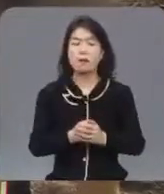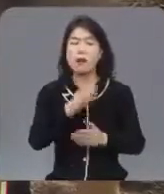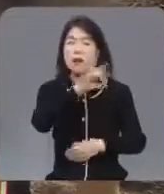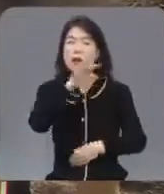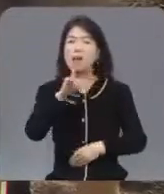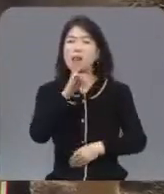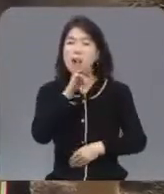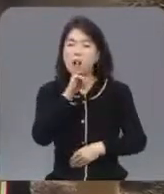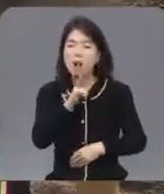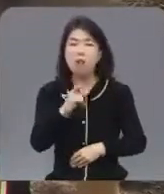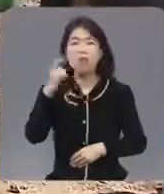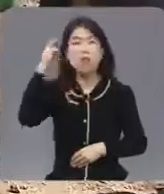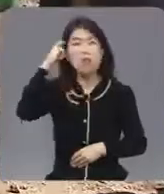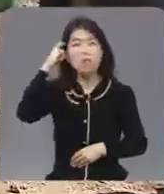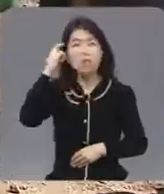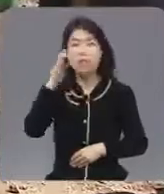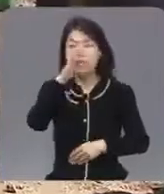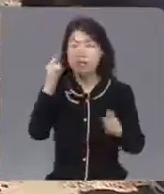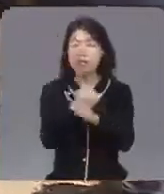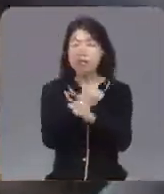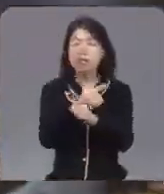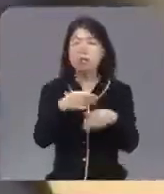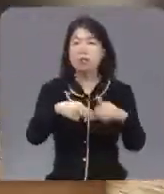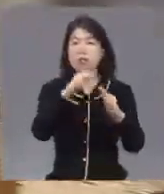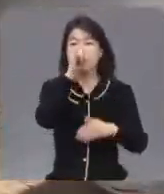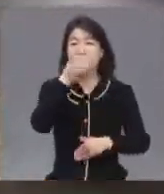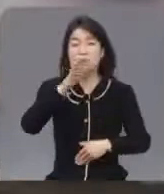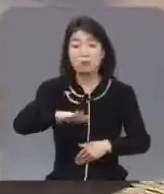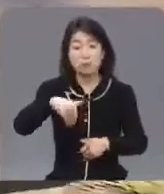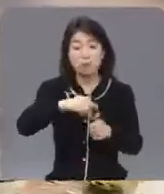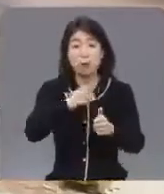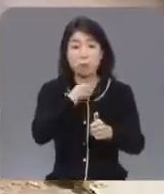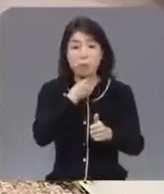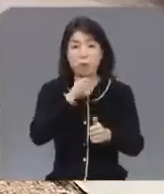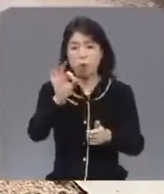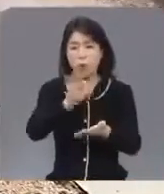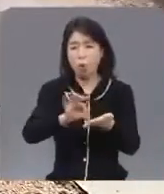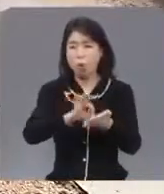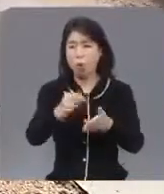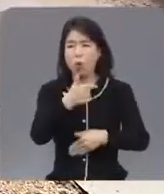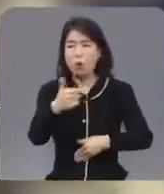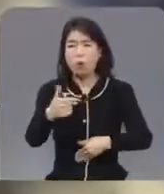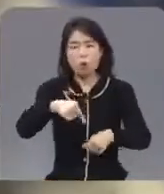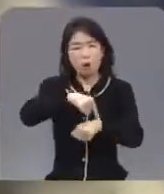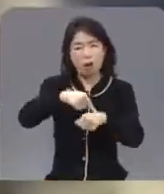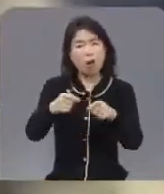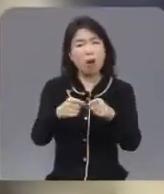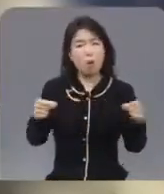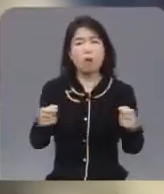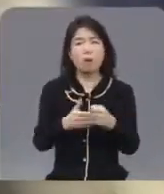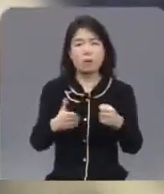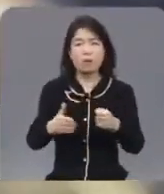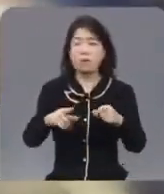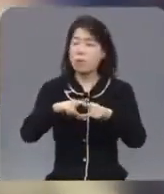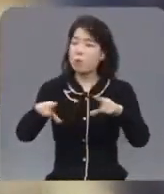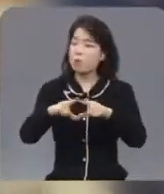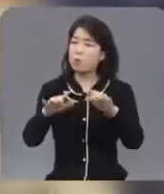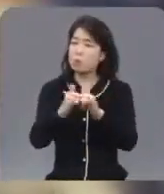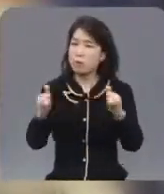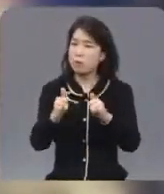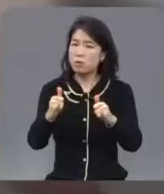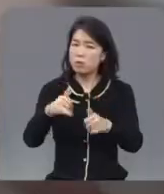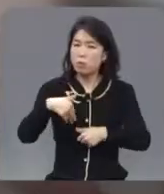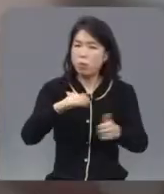언어나 인지능력 치료시 설이 있긴 하지만 여기에 보내려면 비용과 시간이 너무 많이 들어 일반 가정에선 감당하기